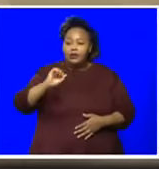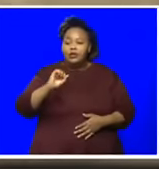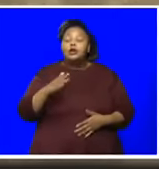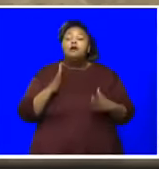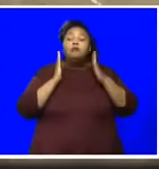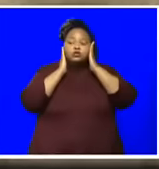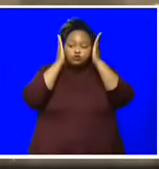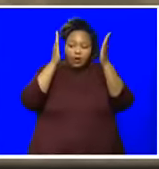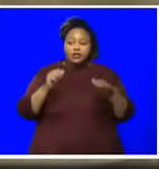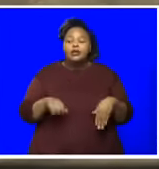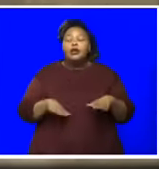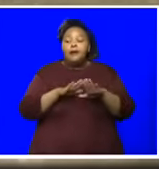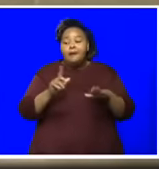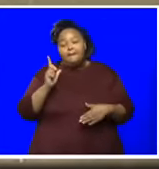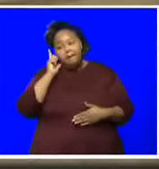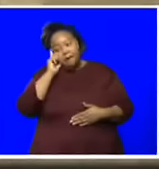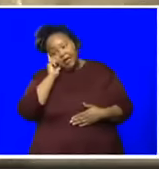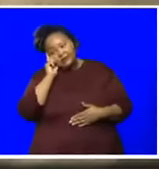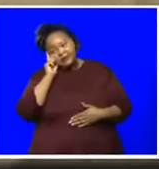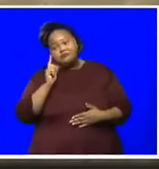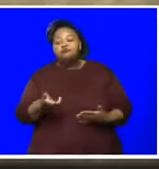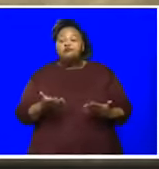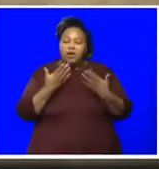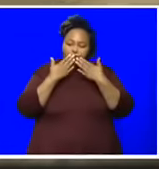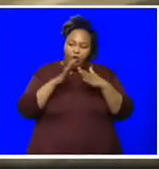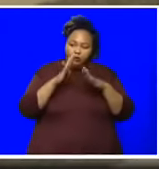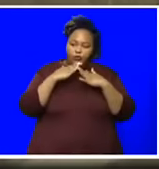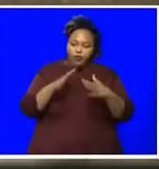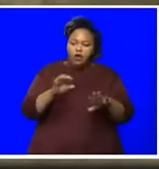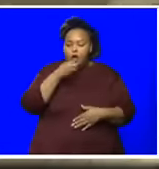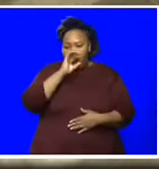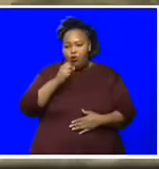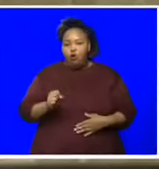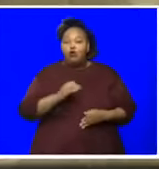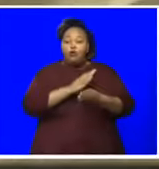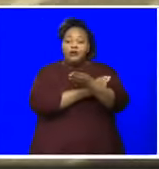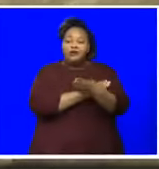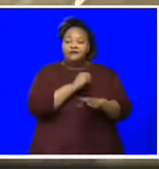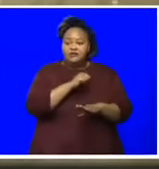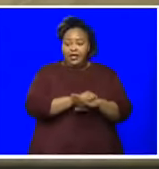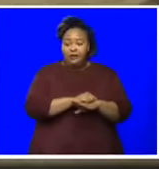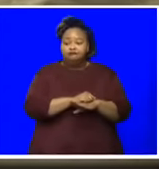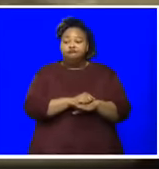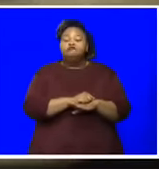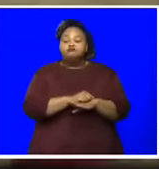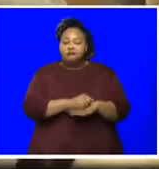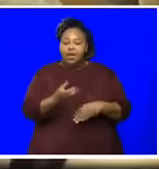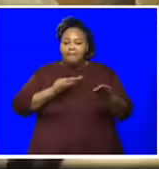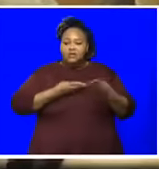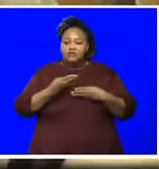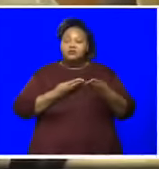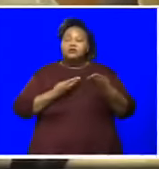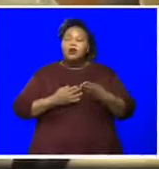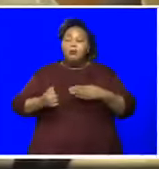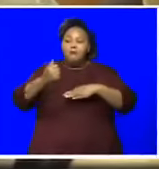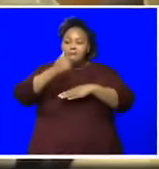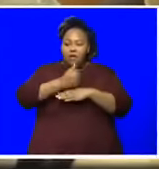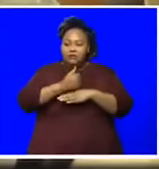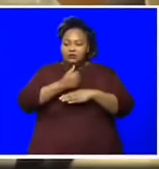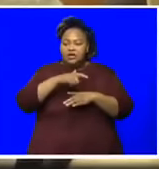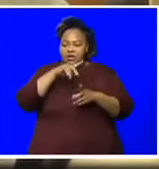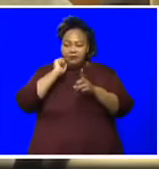iyosita labanye. Umphathi wale nkampani lapha eveni Ngcobile Mathebula uyachaza ngalomnikelo.